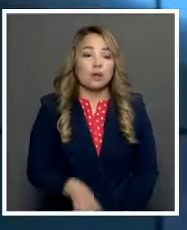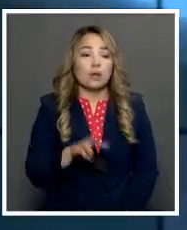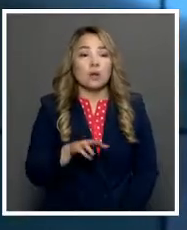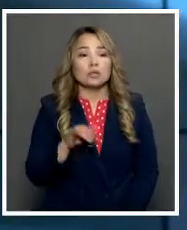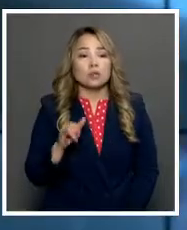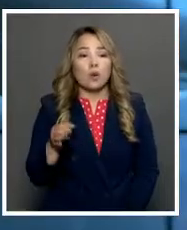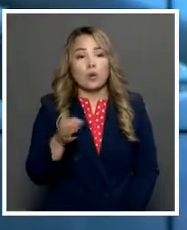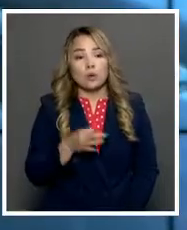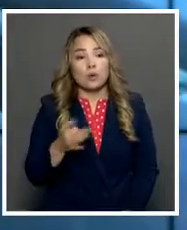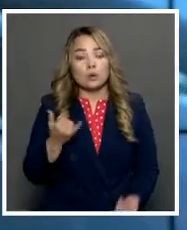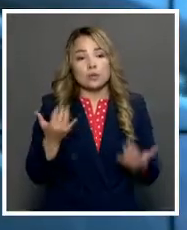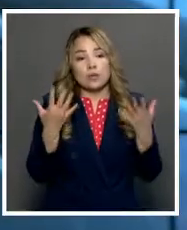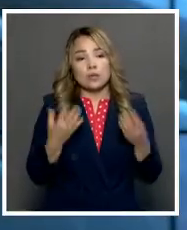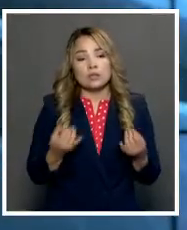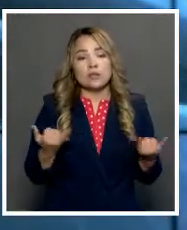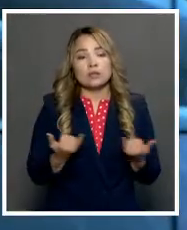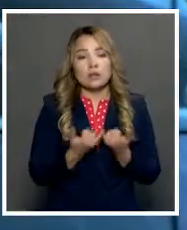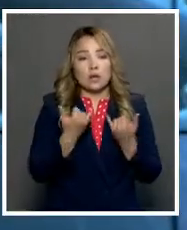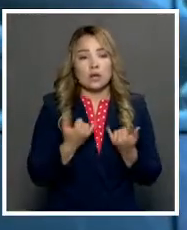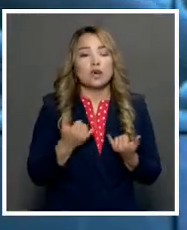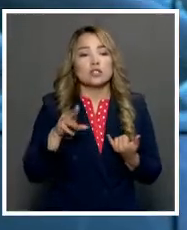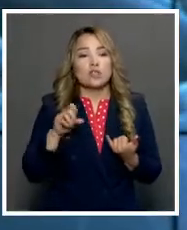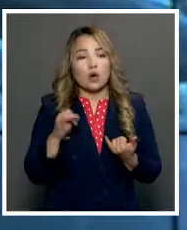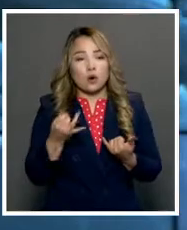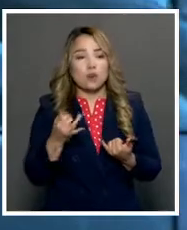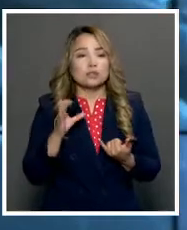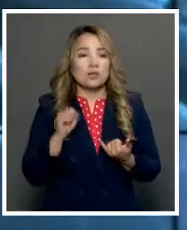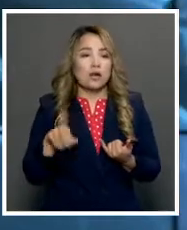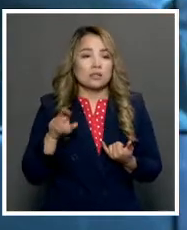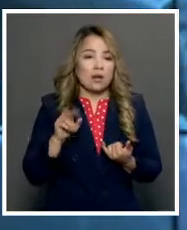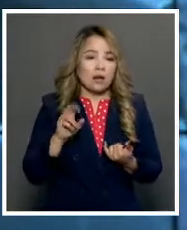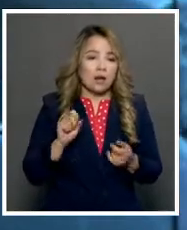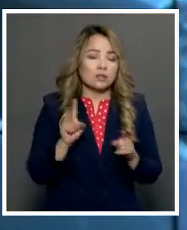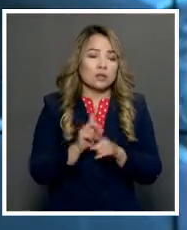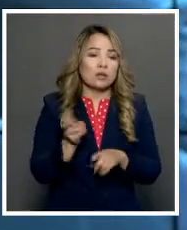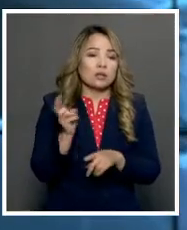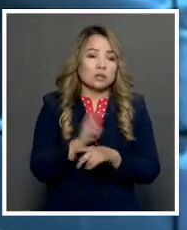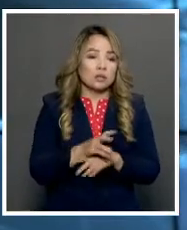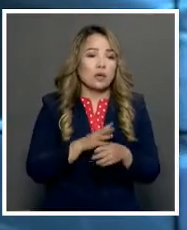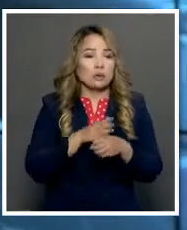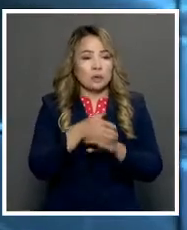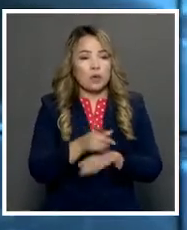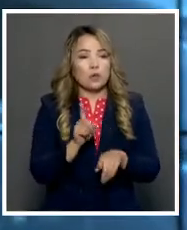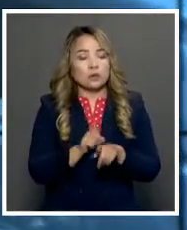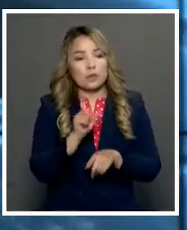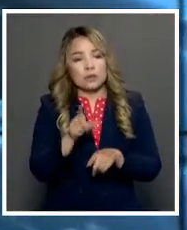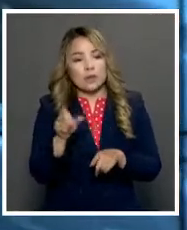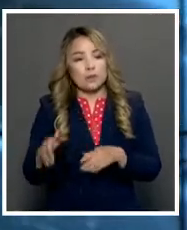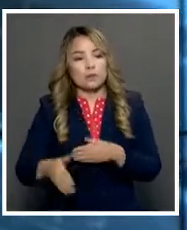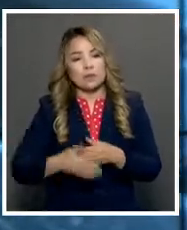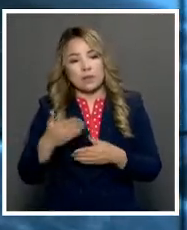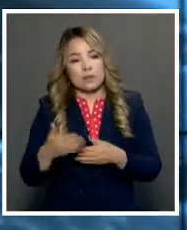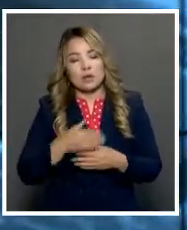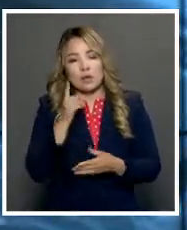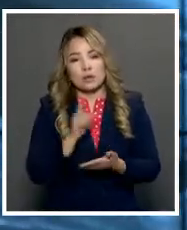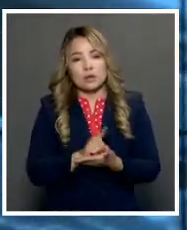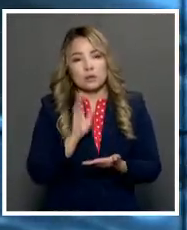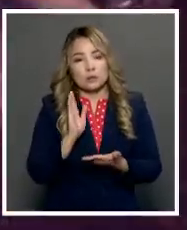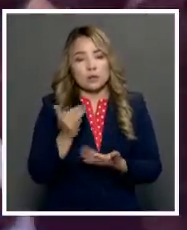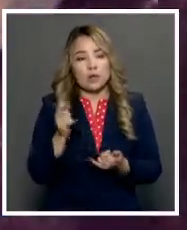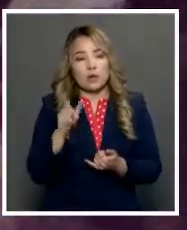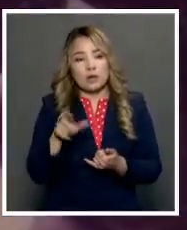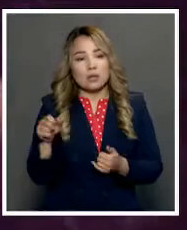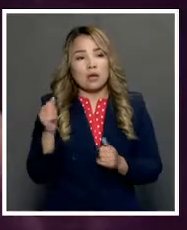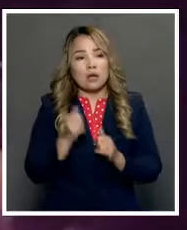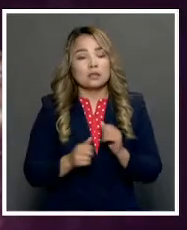Маңғыстау облысында бүгіннен бастап той садақа жасағандармен қатар оған келгендер де жазаланады. Бас санитарлық дәрігердің қаулысына сәйкес енді жиынға